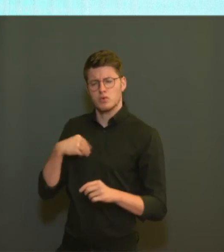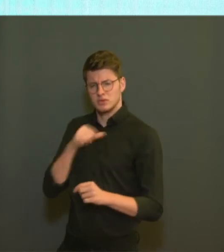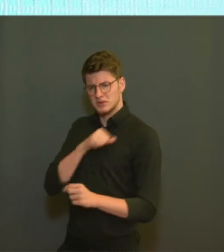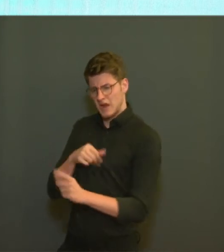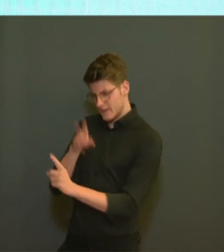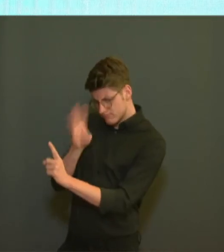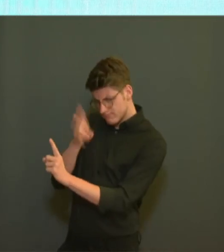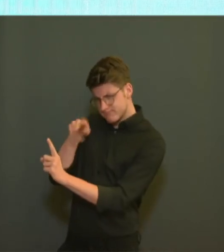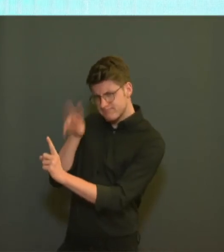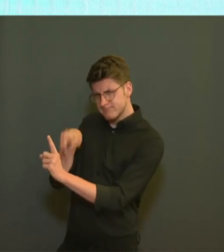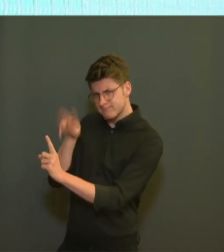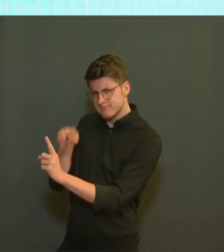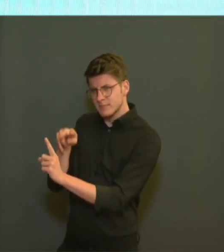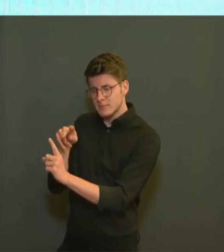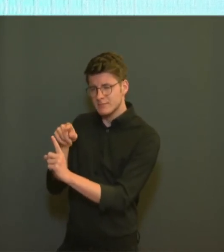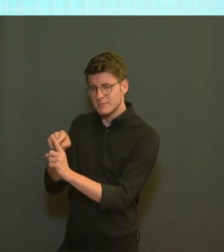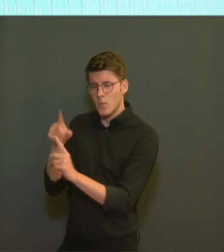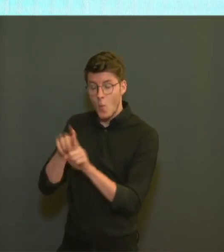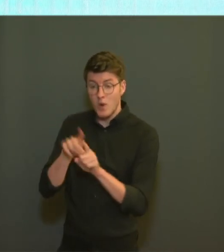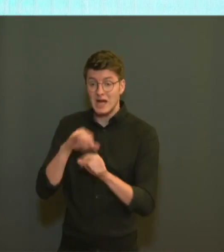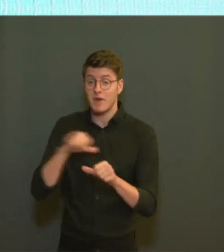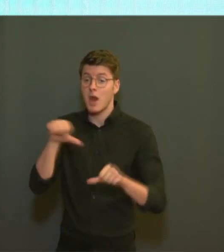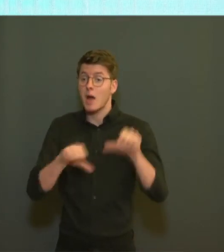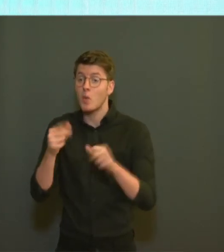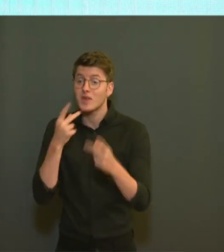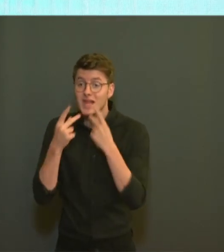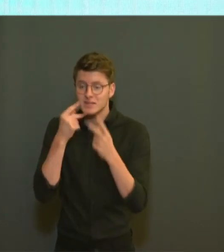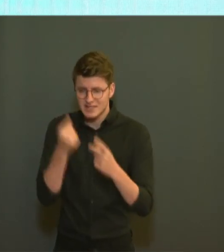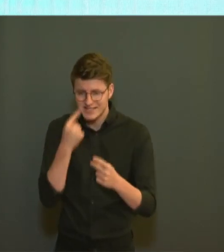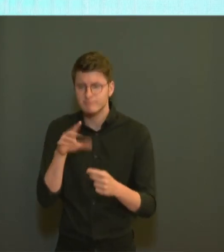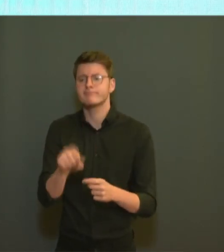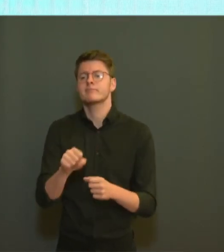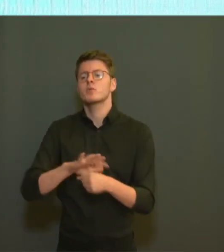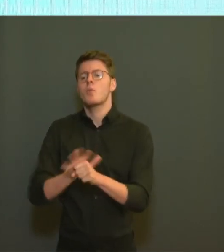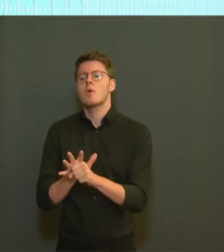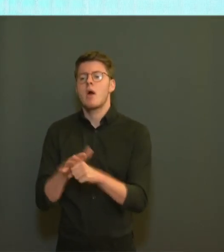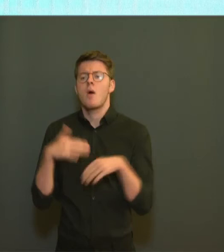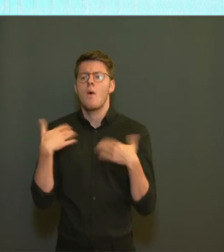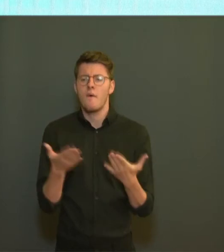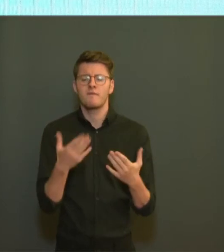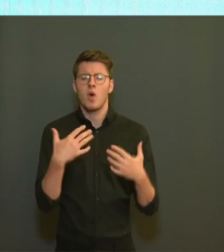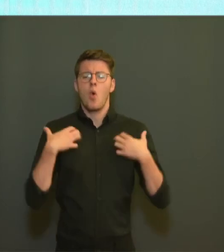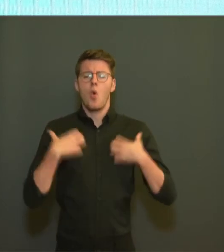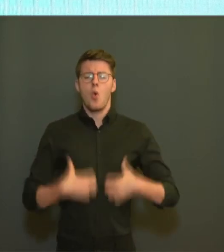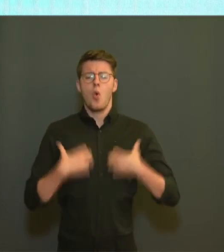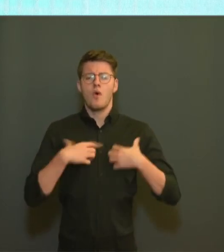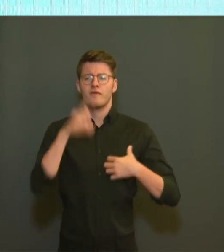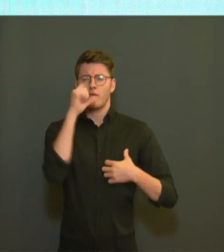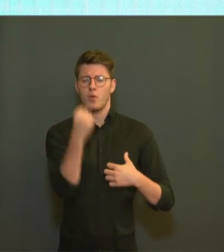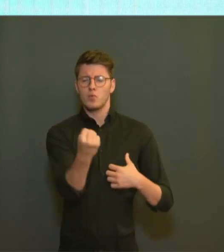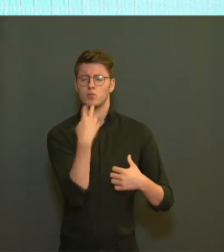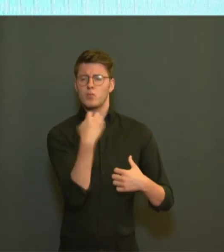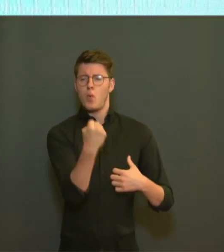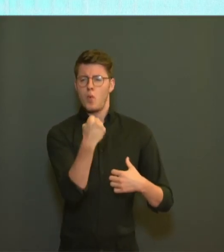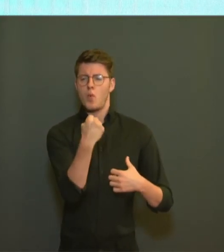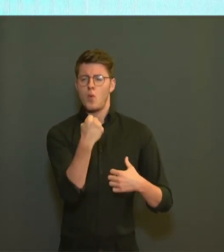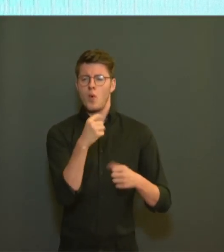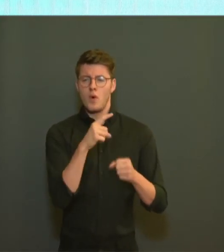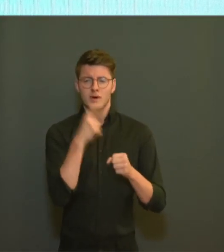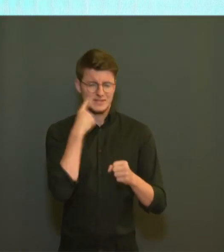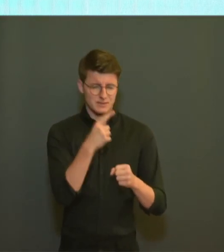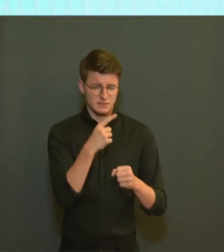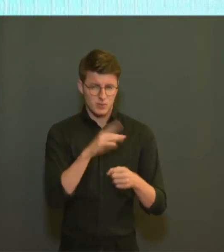positieve labotest of een longfoto die het beeld geeft van longontsteking dat typisch veroorzaakt wordt door